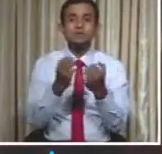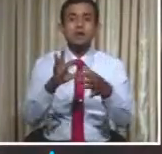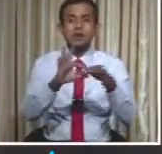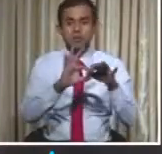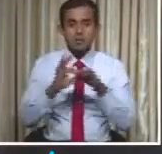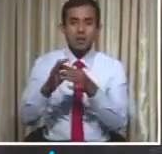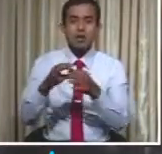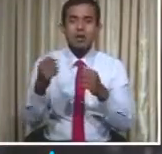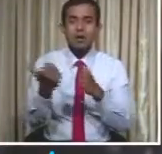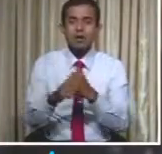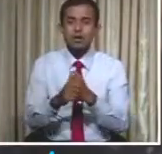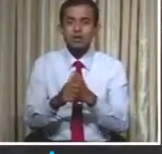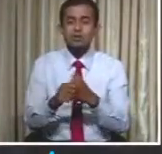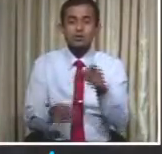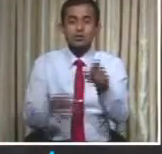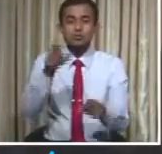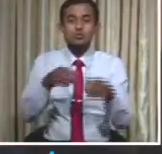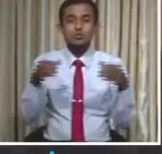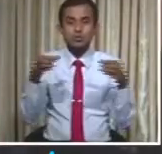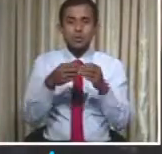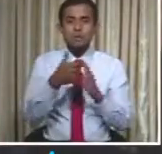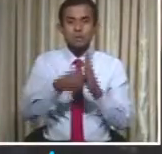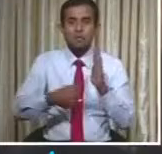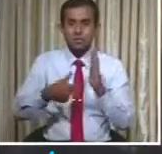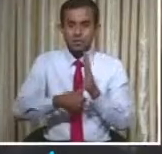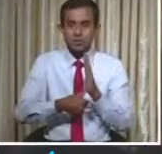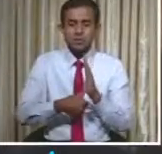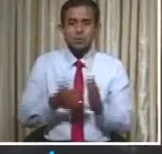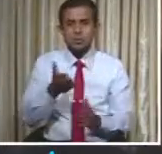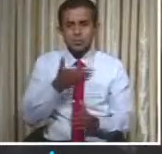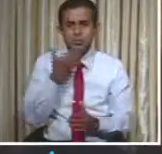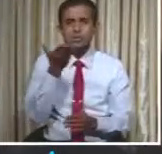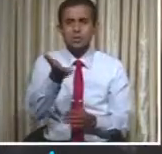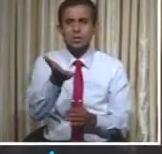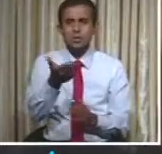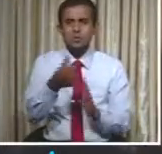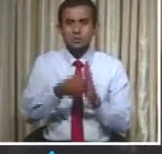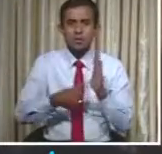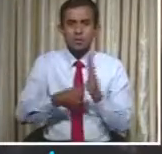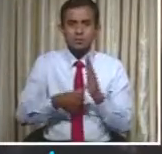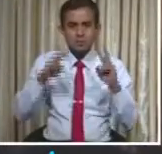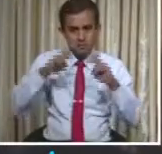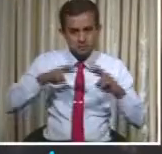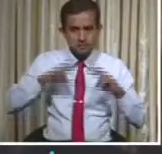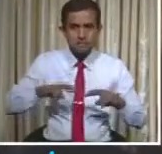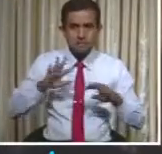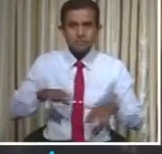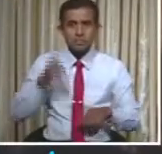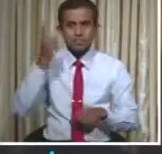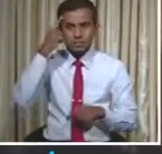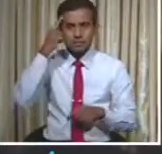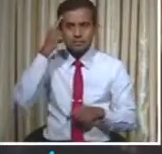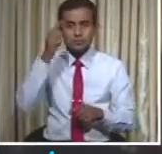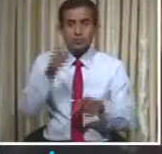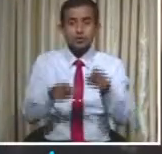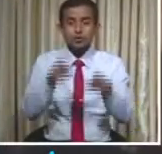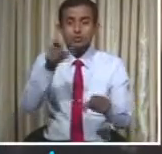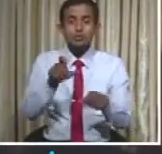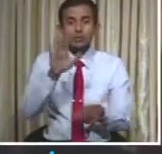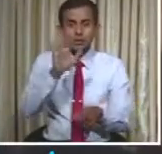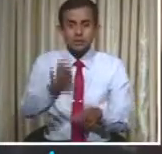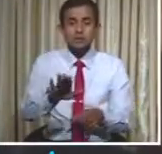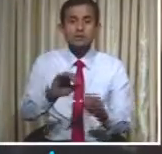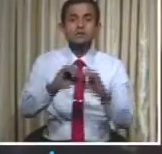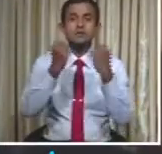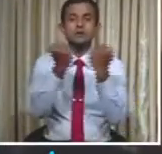හදන්න දැන් පාරිභෝගික අධිකාරී පනත අනුව පුළුවන්කම තියෙනවා මම මේ පනත ගැන අධ්‍යයනය කරලා තියෙන හින්දා මම දන්නවා පාරිභෝගිකයන්ගේ